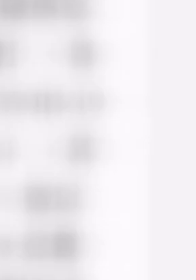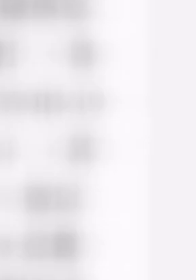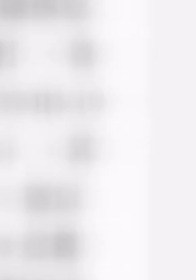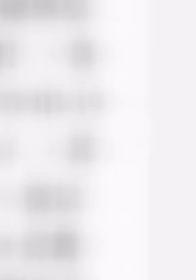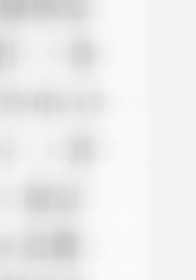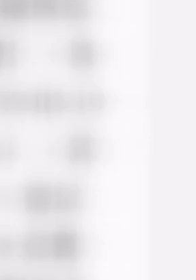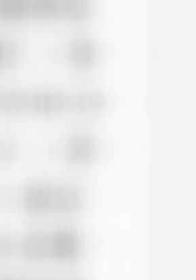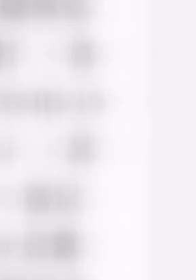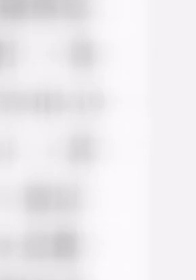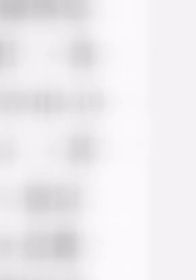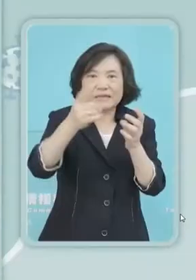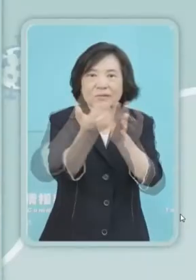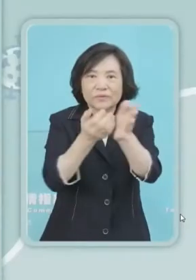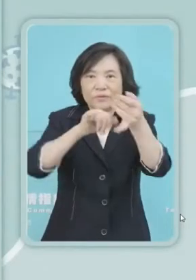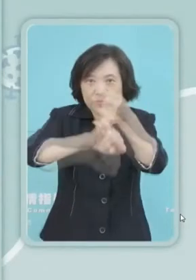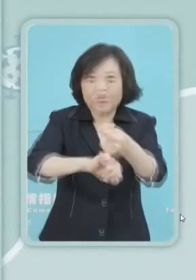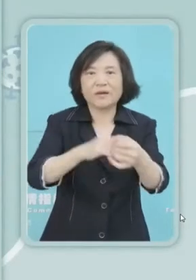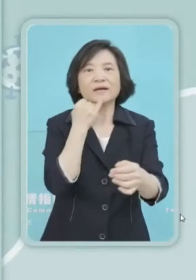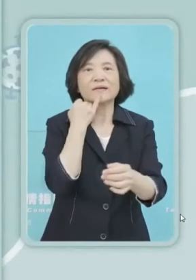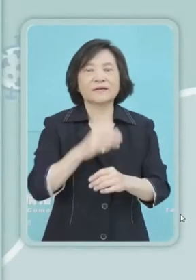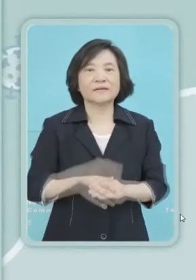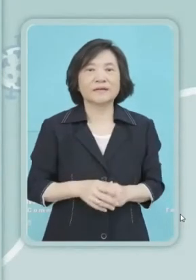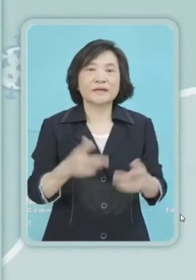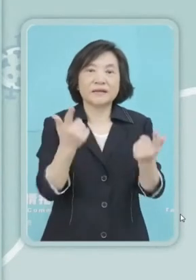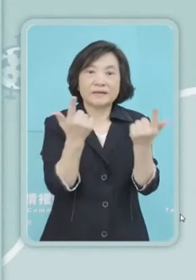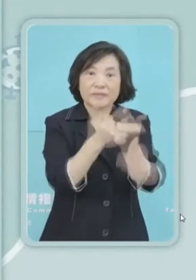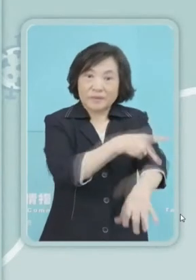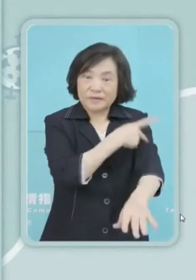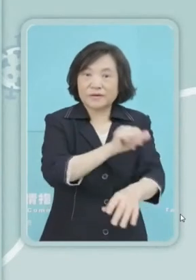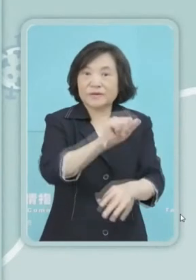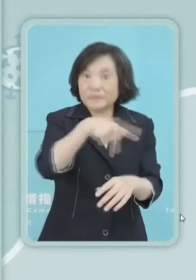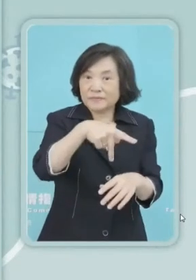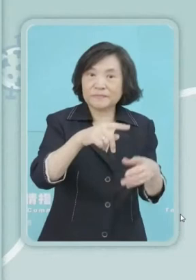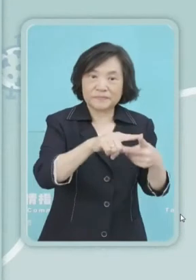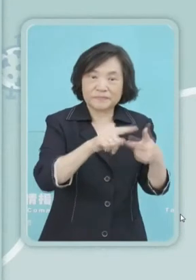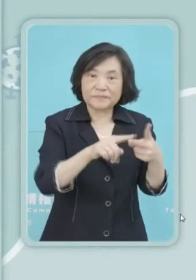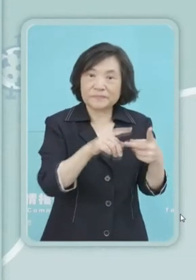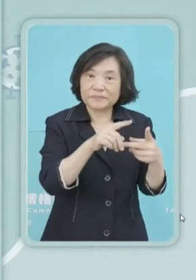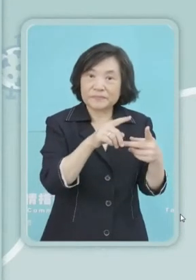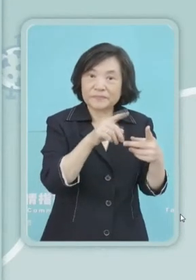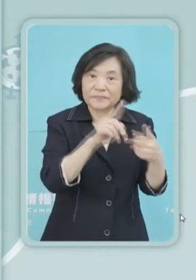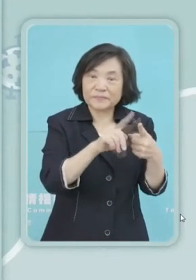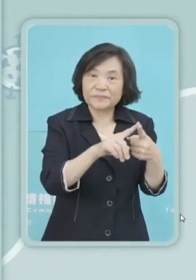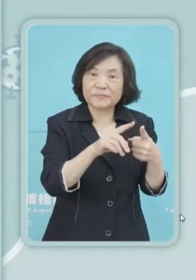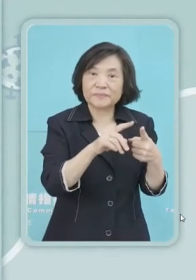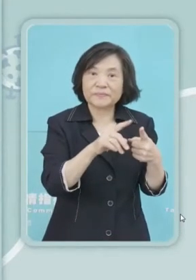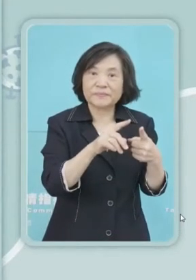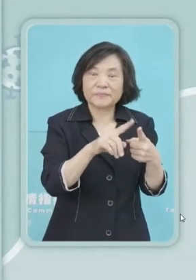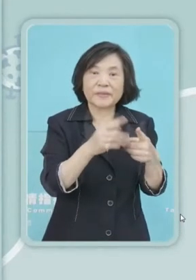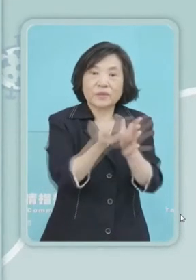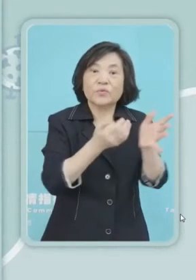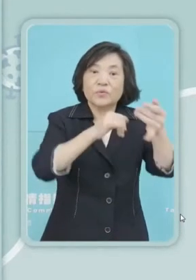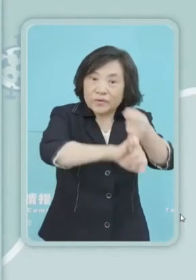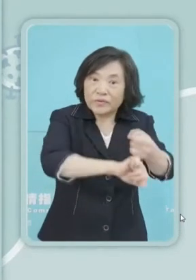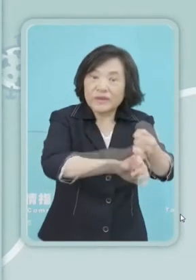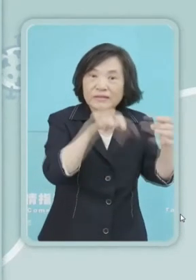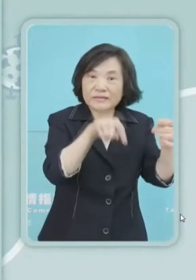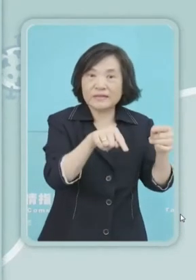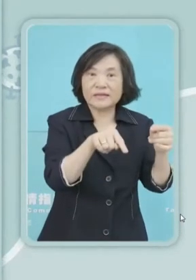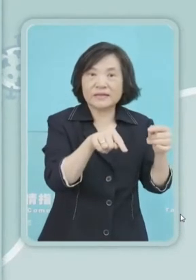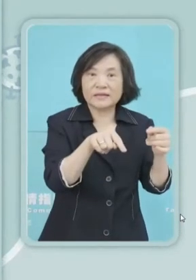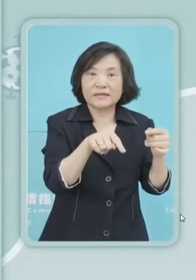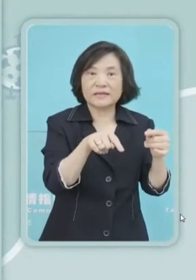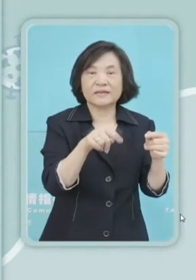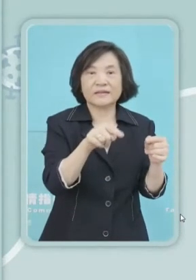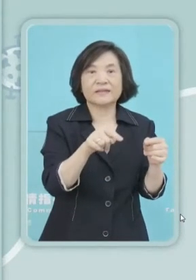约施打疫苗。 也就是说，我们透过台北通的 APP， 整个疫苗预约的一个